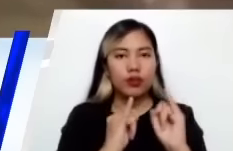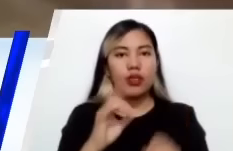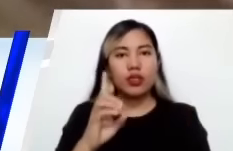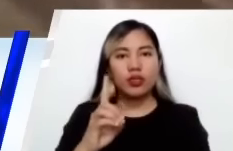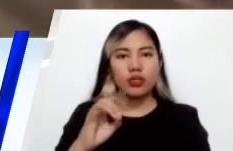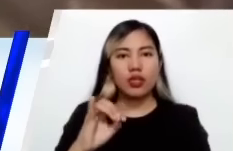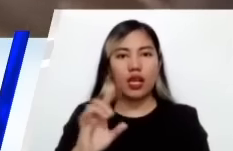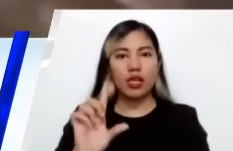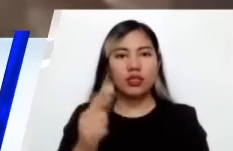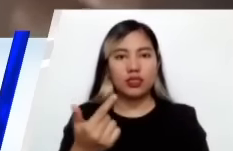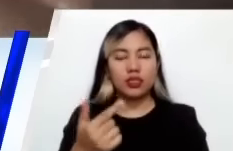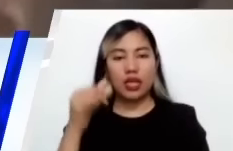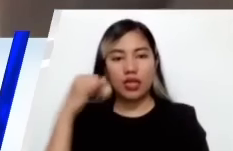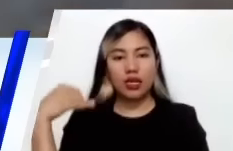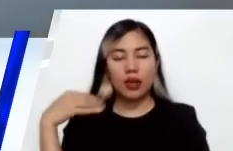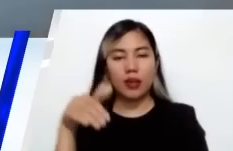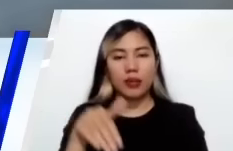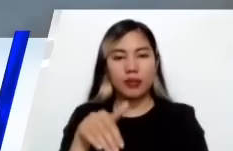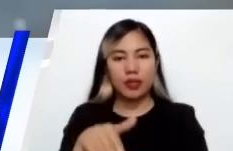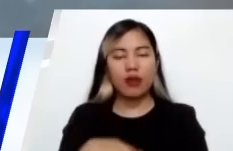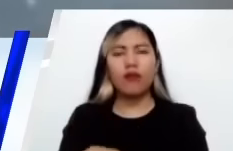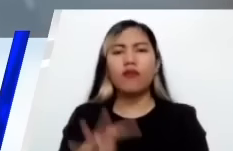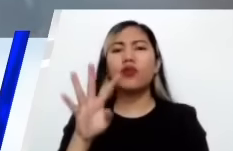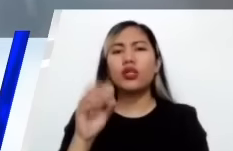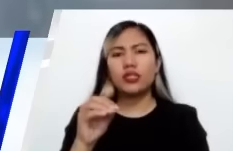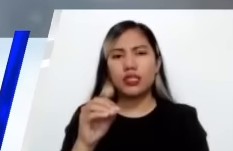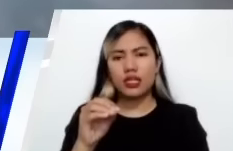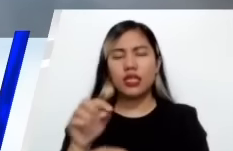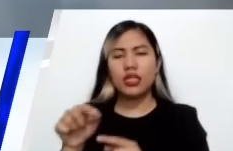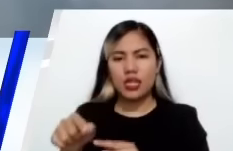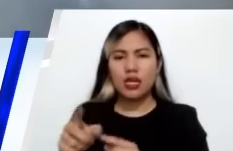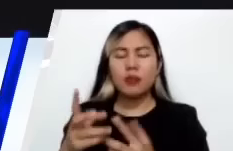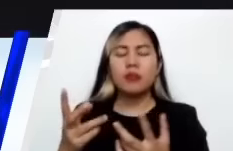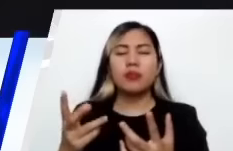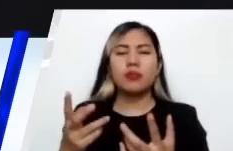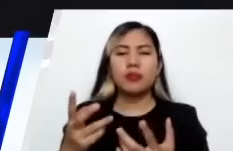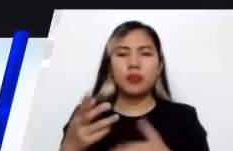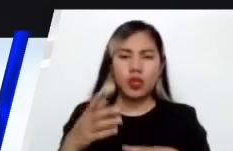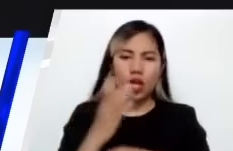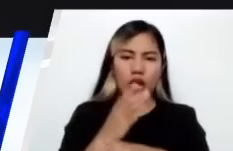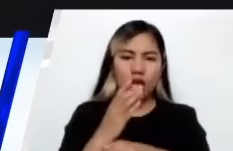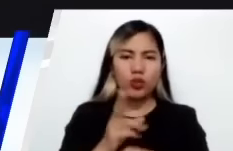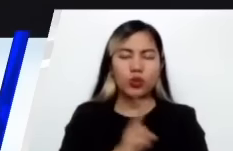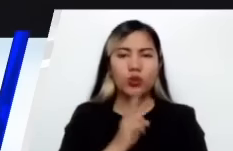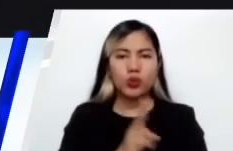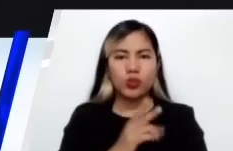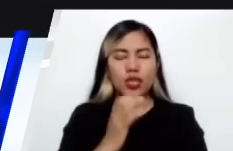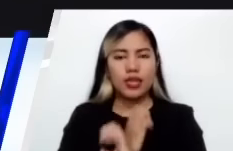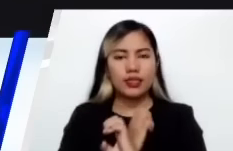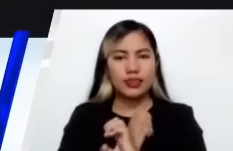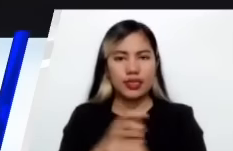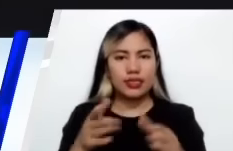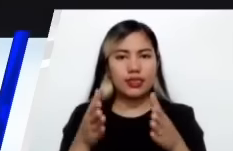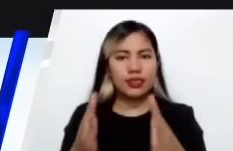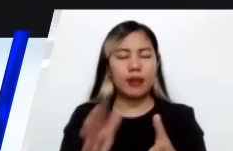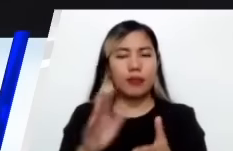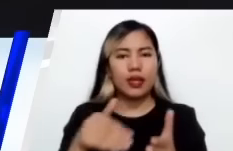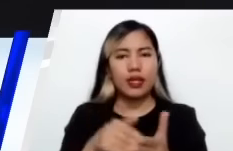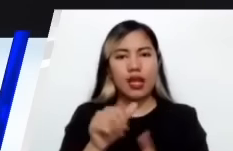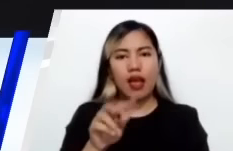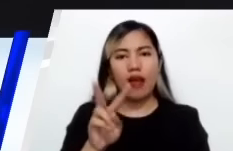Kagabi, 40 na ang sinita ng SAIC dahil sa ilegal na paggamit ng EDSA busway dito sa Main Avenue Station. Ang mga sasakyan